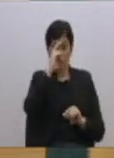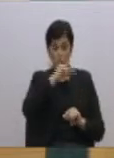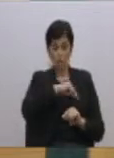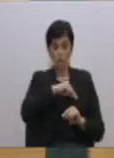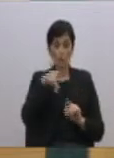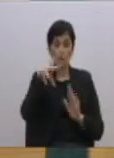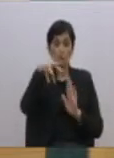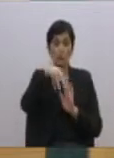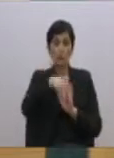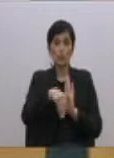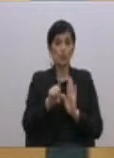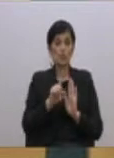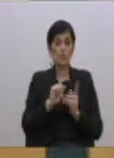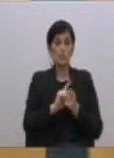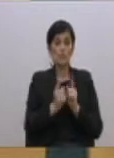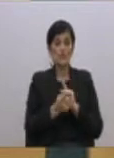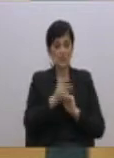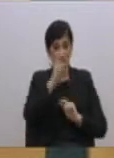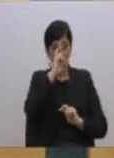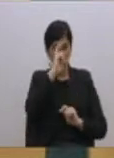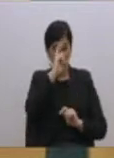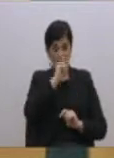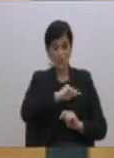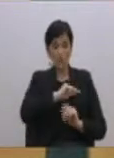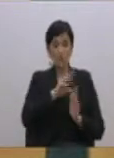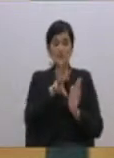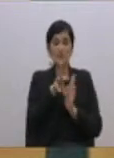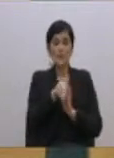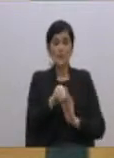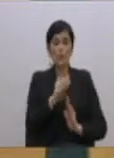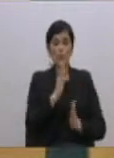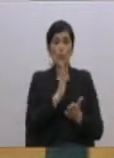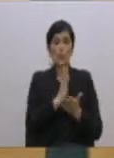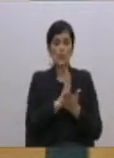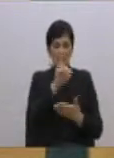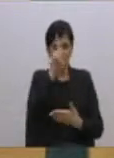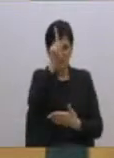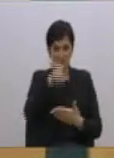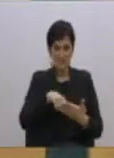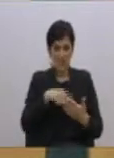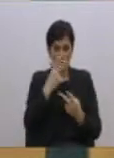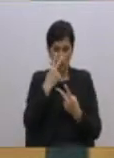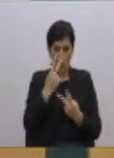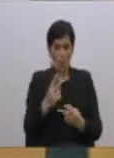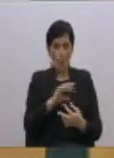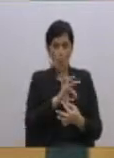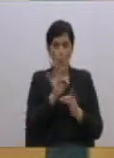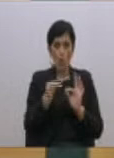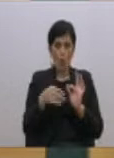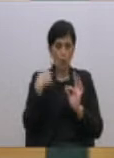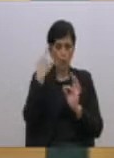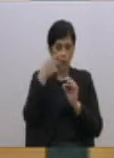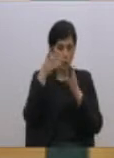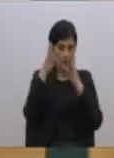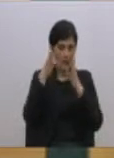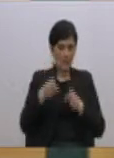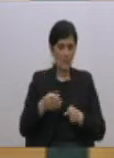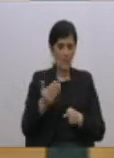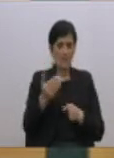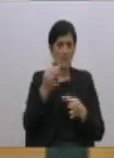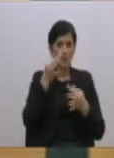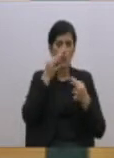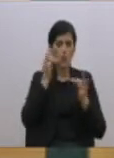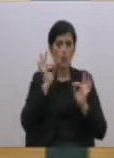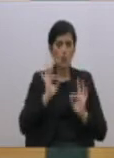მუშაობა კი არ არის კომპრომატი პირიქით. საჯარო სამსახურში მუშაობა ეს არის სანდოობის მაჩვენებელი, რომ კონკრეტული პირი